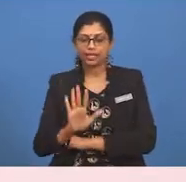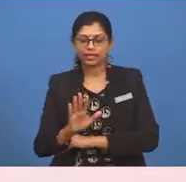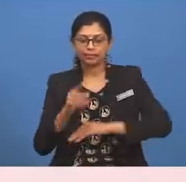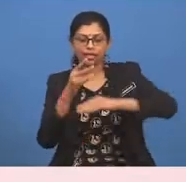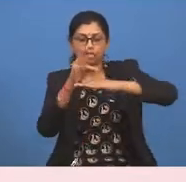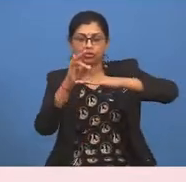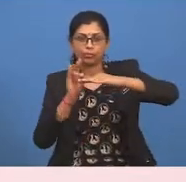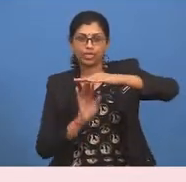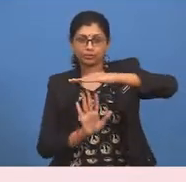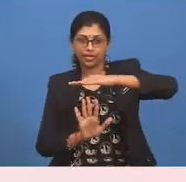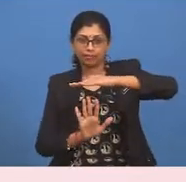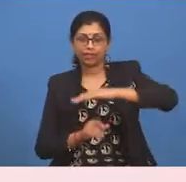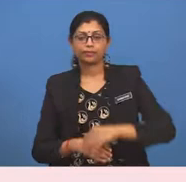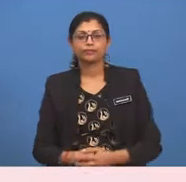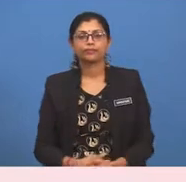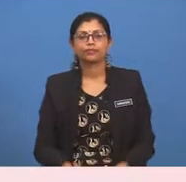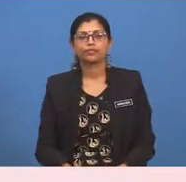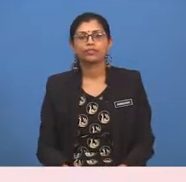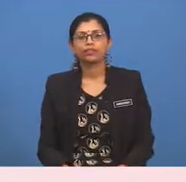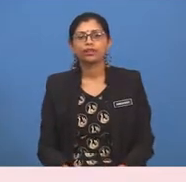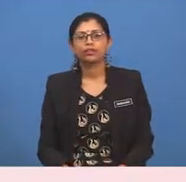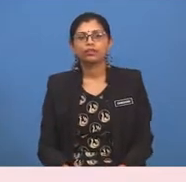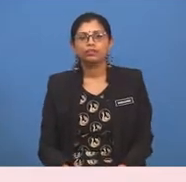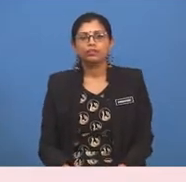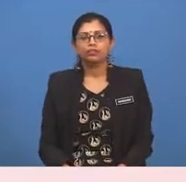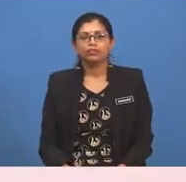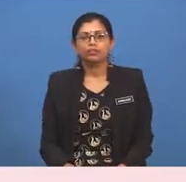17 per 5.